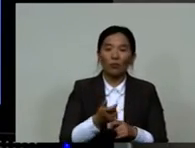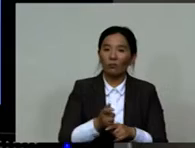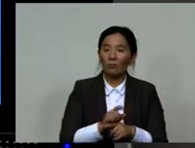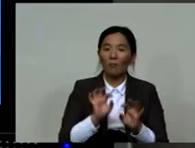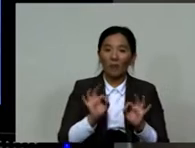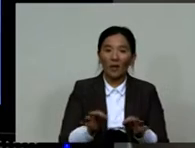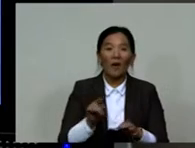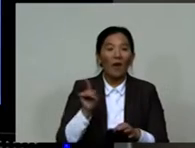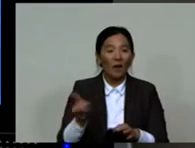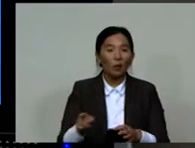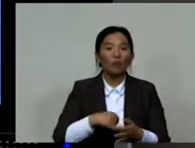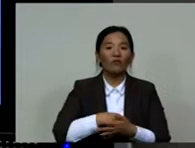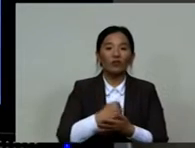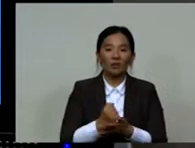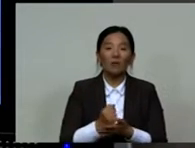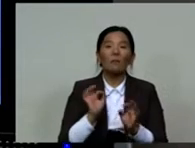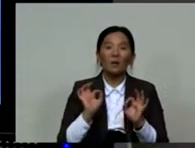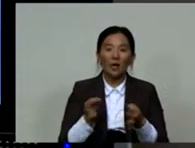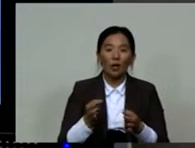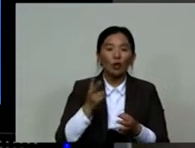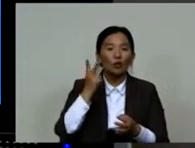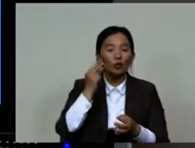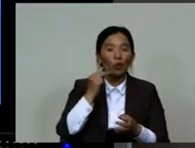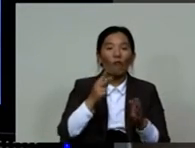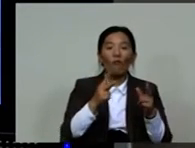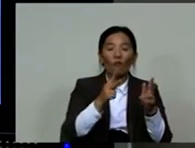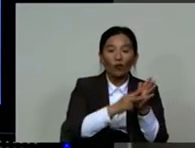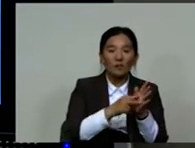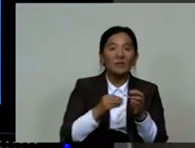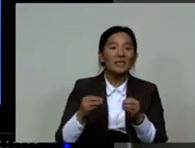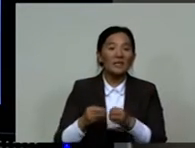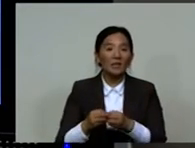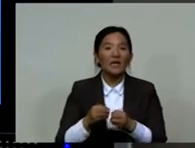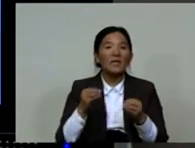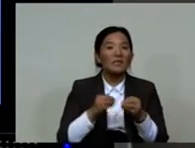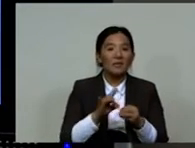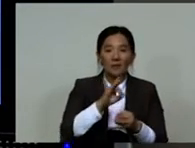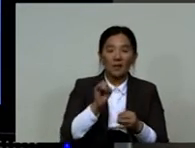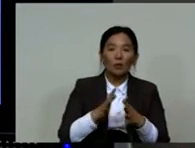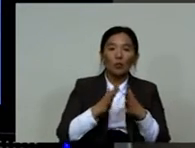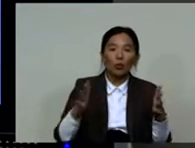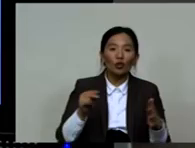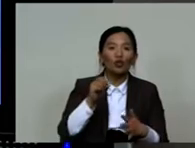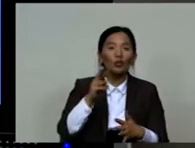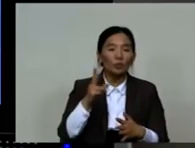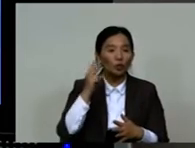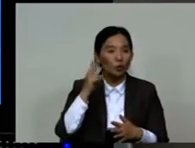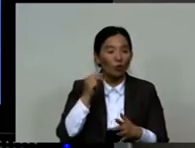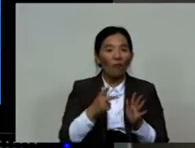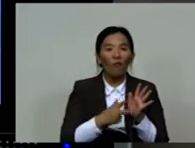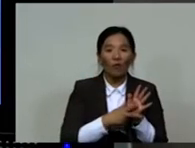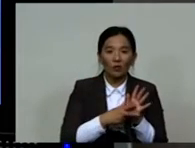Это утверждение правильное. Число 8 десятой 10 раз больше, чем число